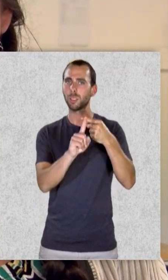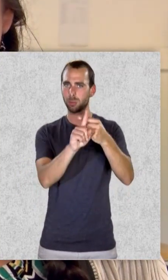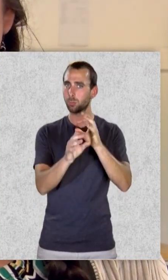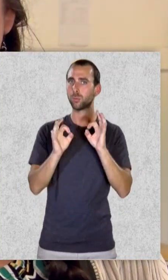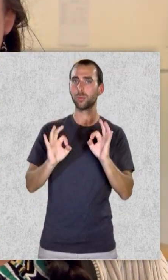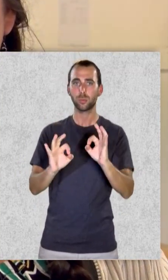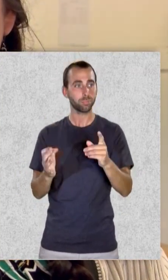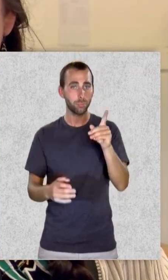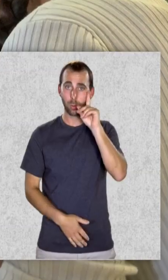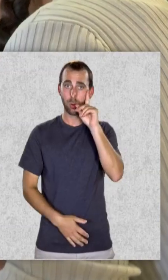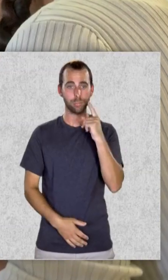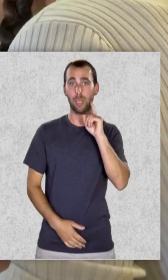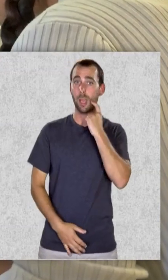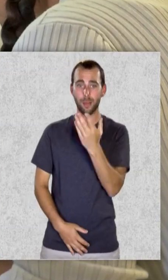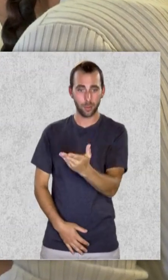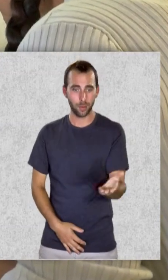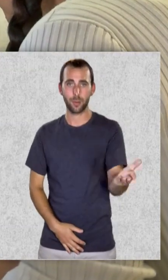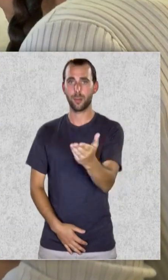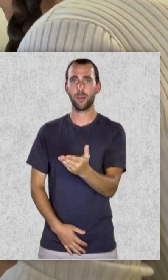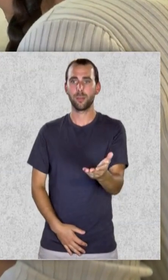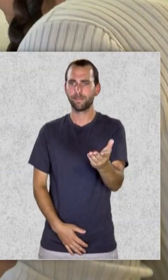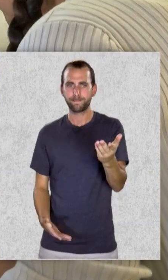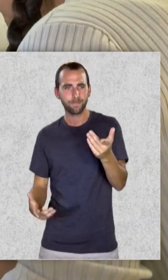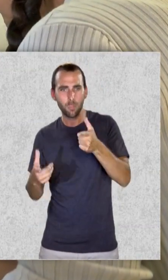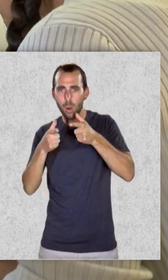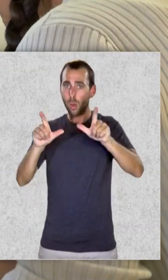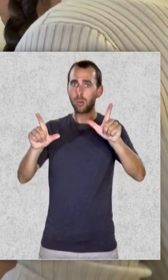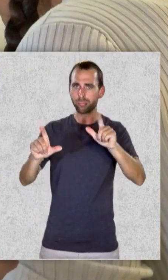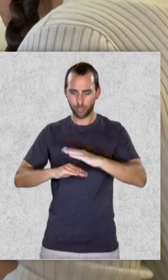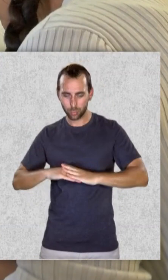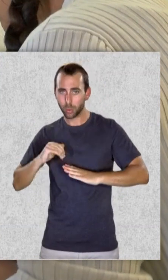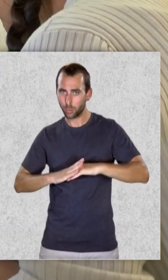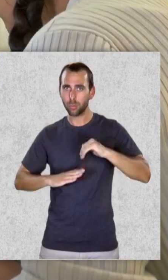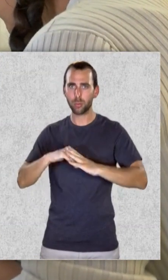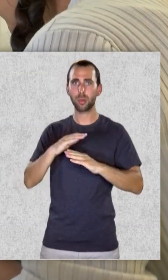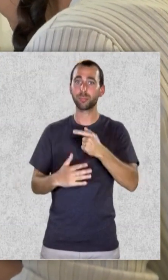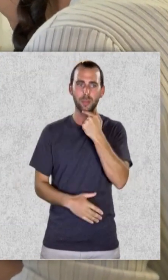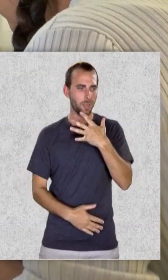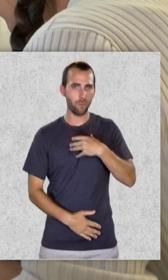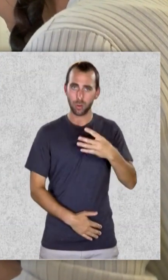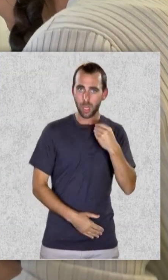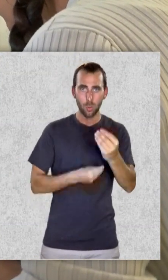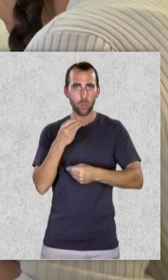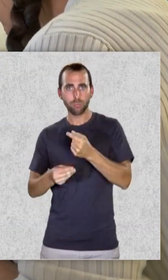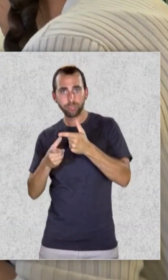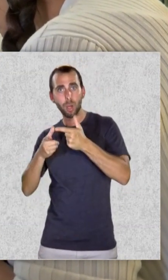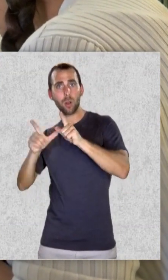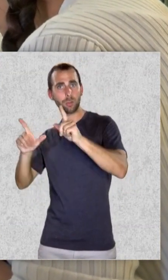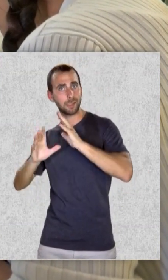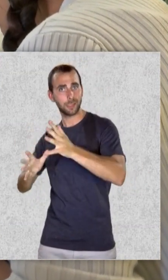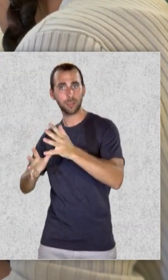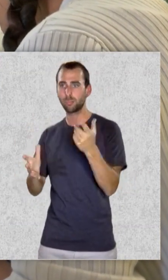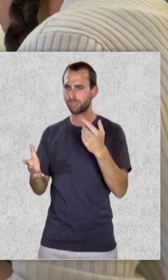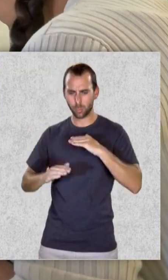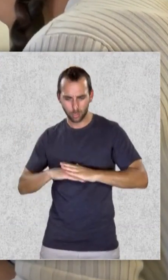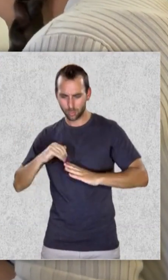justement ces élèves-là ont une langue qui se construit, donc que ce soit en français ou en langue des signes, et plus elle se construit, plus ils prennent